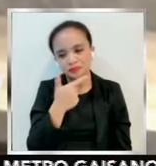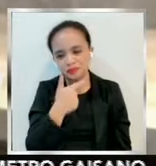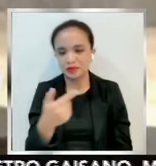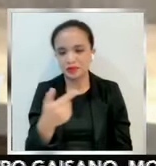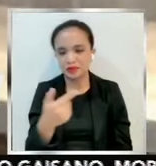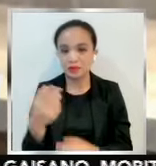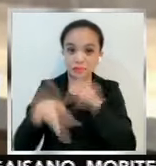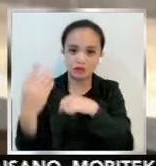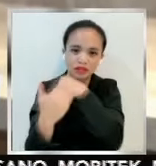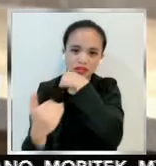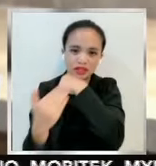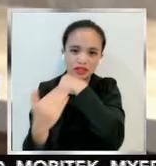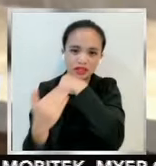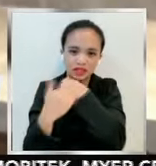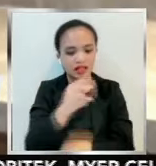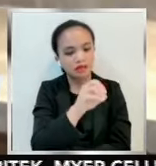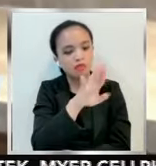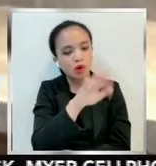Explorer.